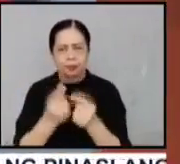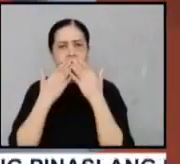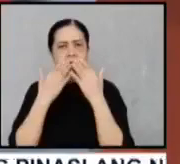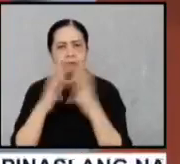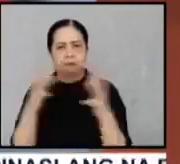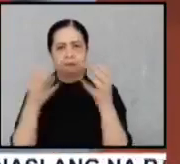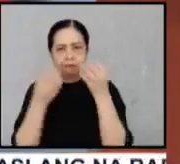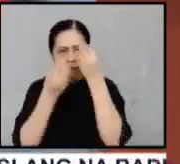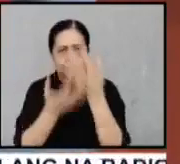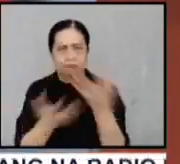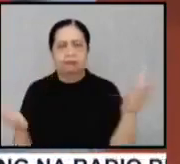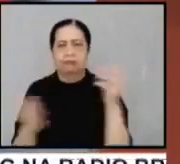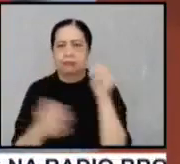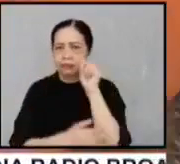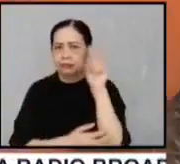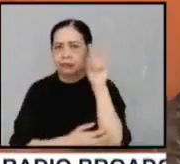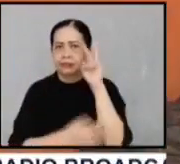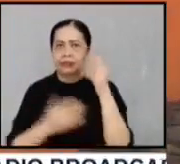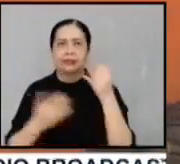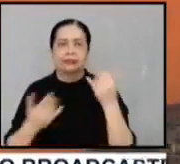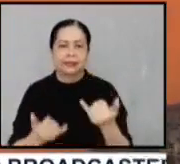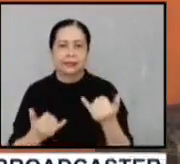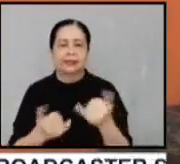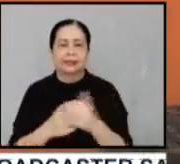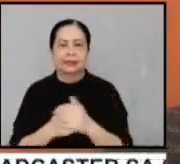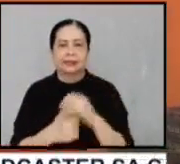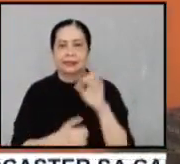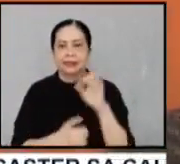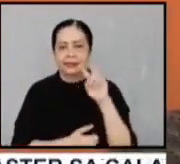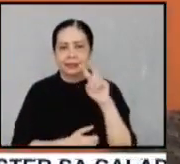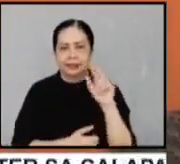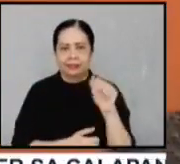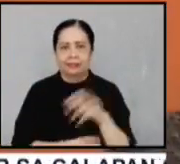at kaalaman sa amin ngayong araw, Miss Edna De La Fuente at Miss Ida